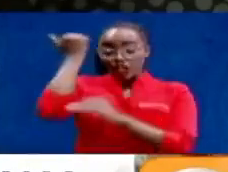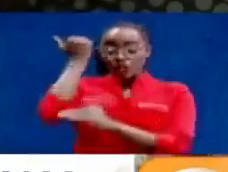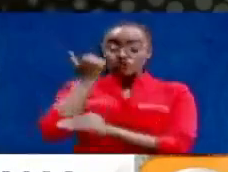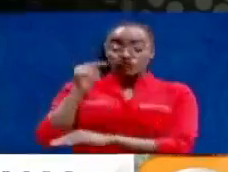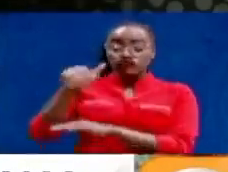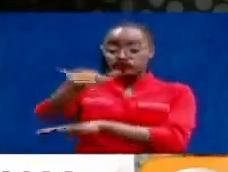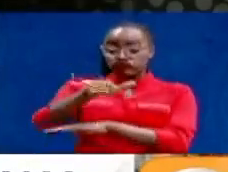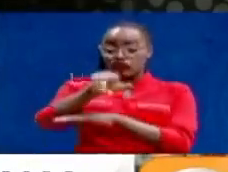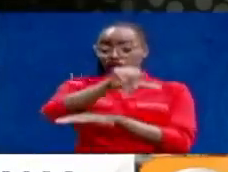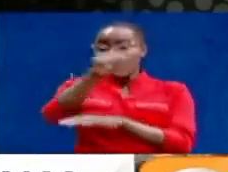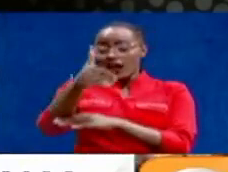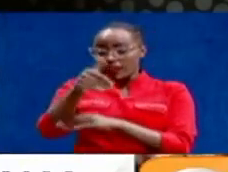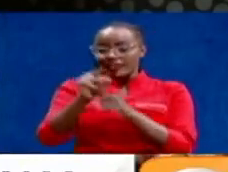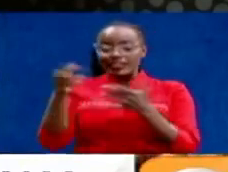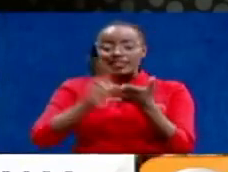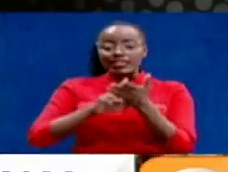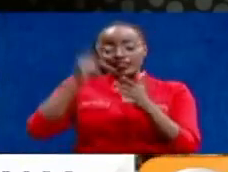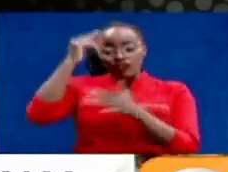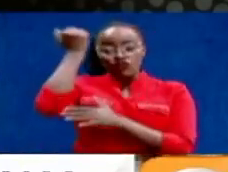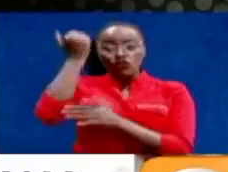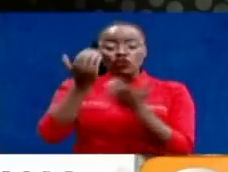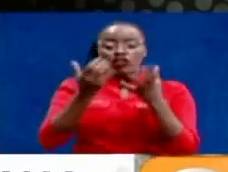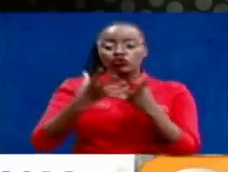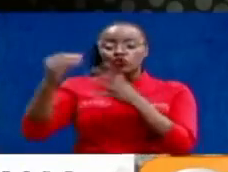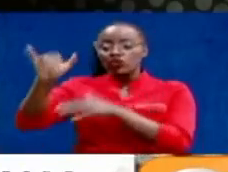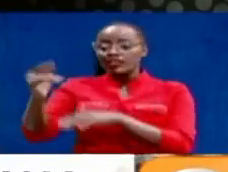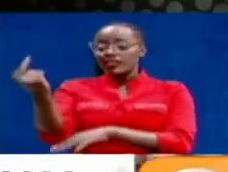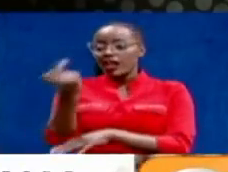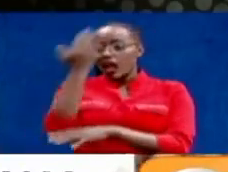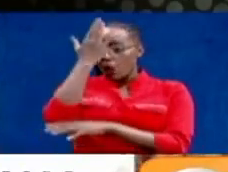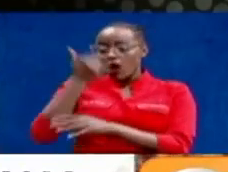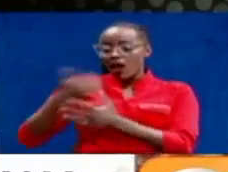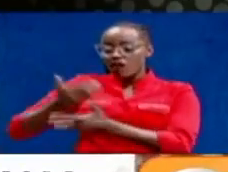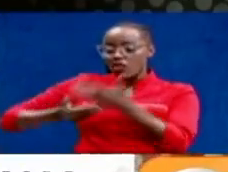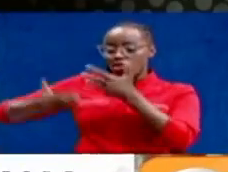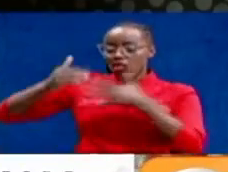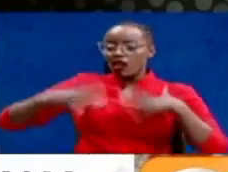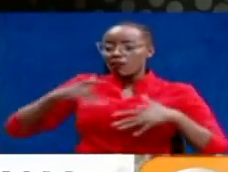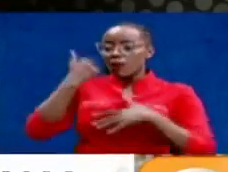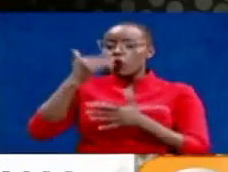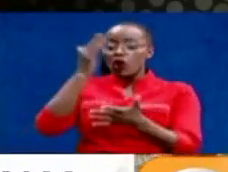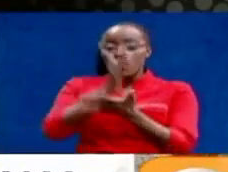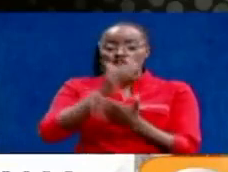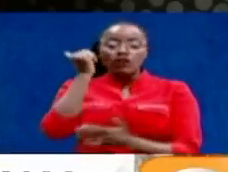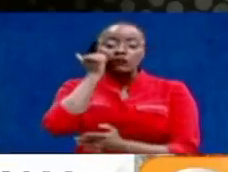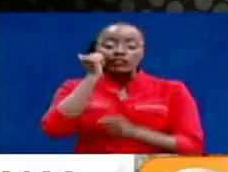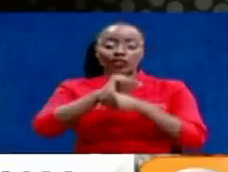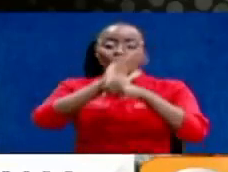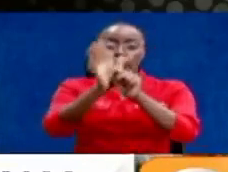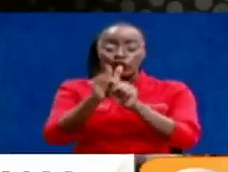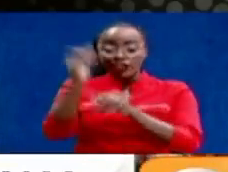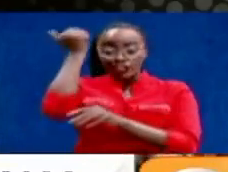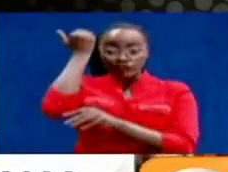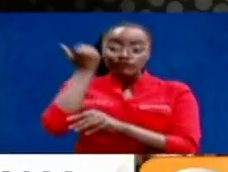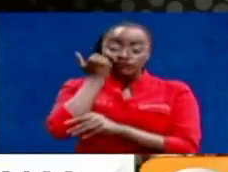humo pamoja na wasajili wa mahakama wanatakiwa kwenda karantini kwa kutangamana na wale waliopatikana na virusi hivyo.